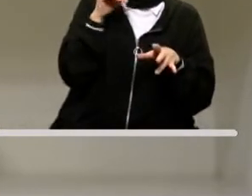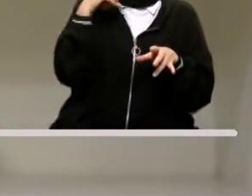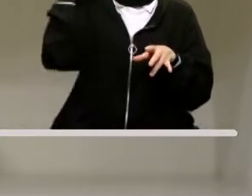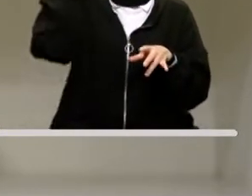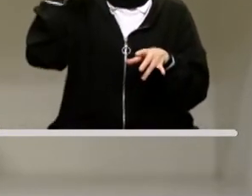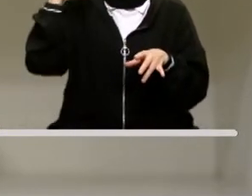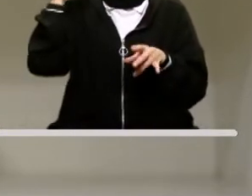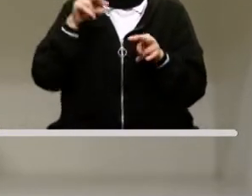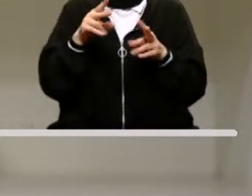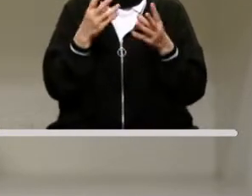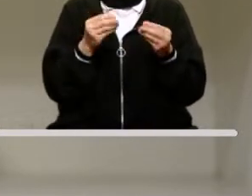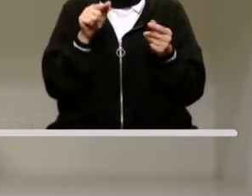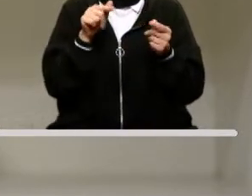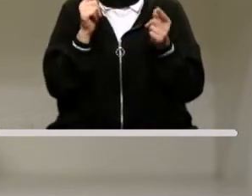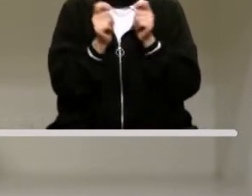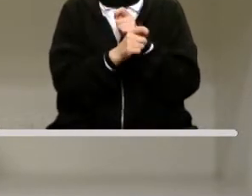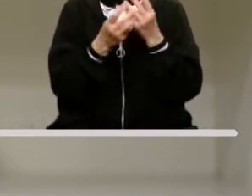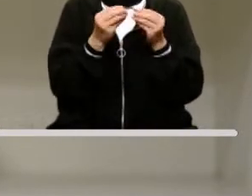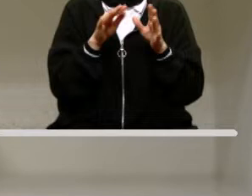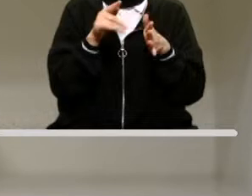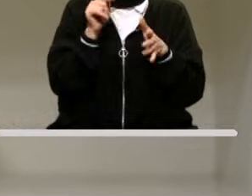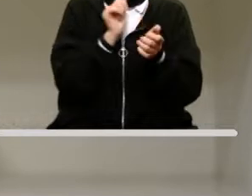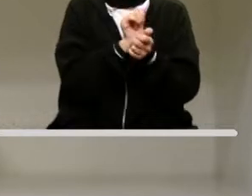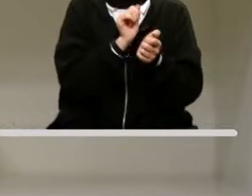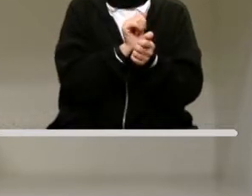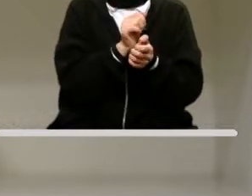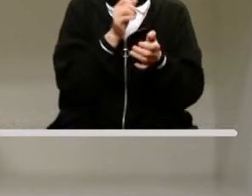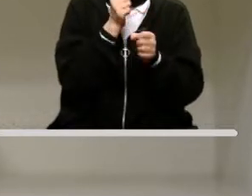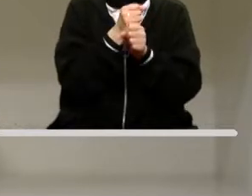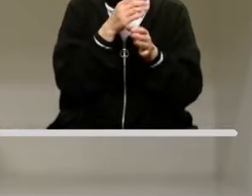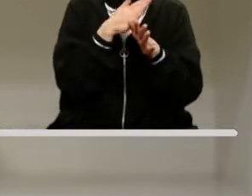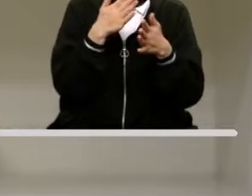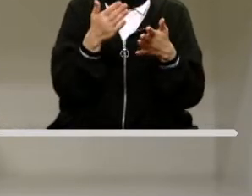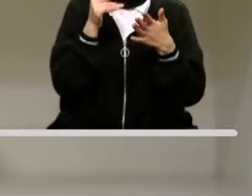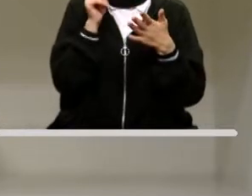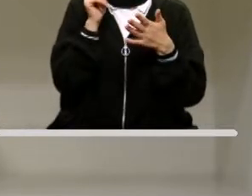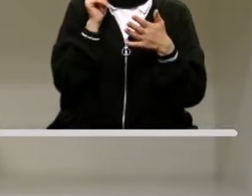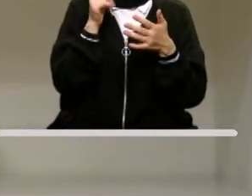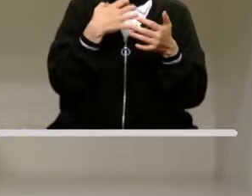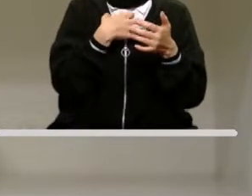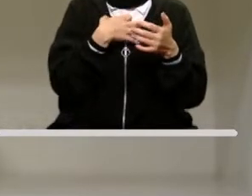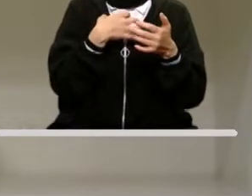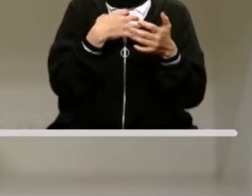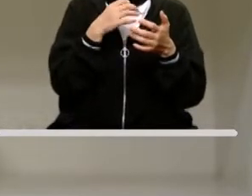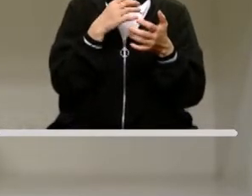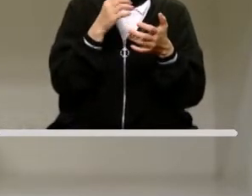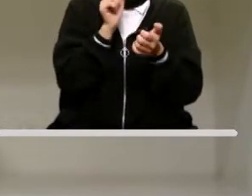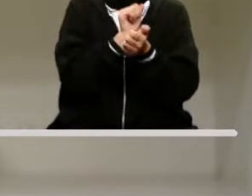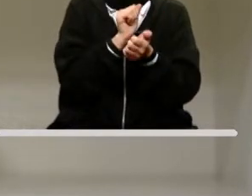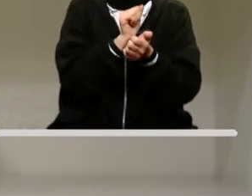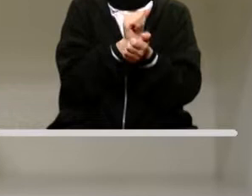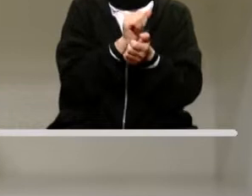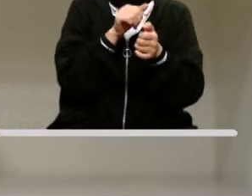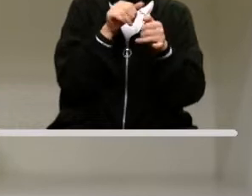Ya değişebiliyor. Şimdi burada ailelere düşen farklı farklı çocuklarda, ki aynı aileye ait çocuklar da olabiliyor bunlar.